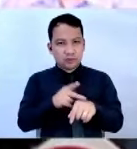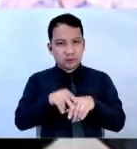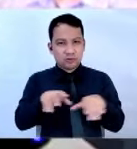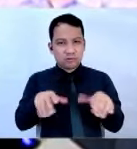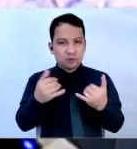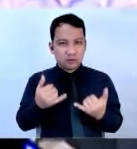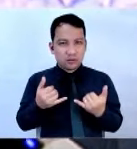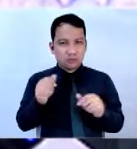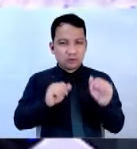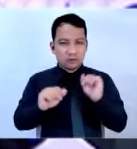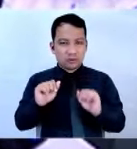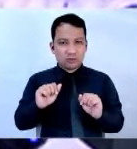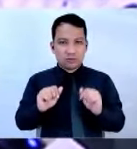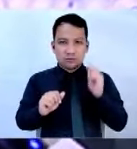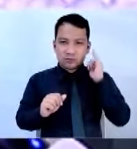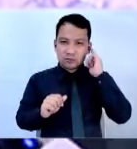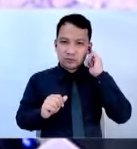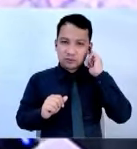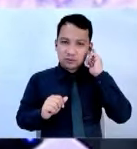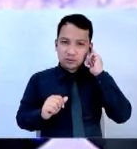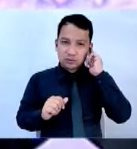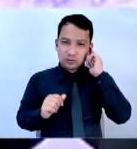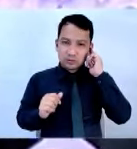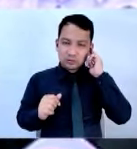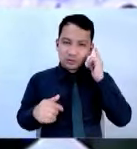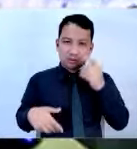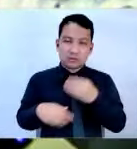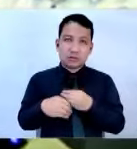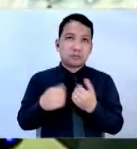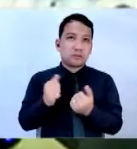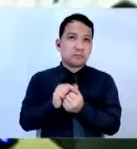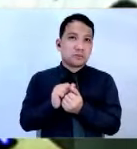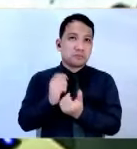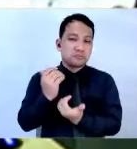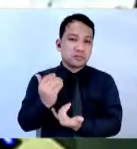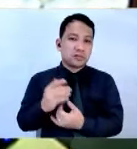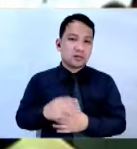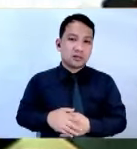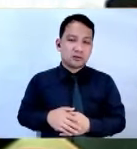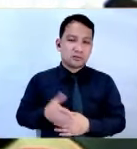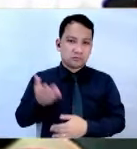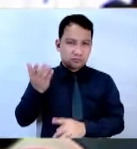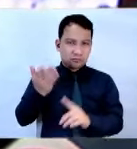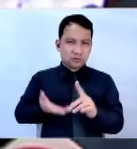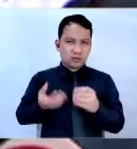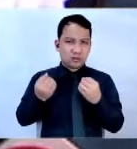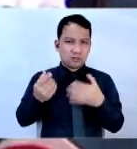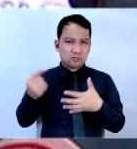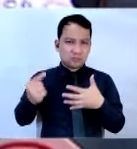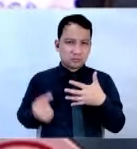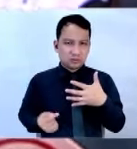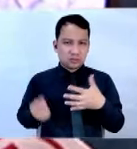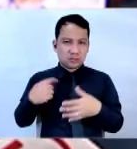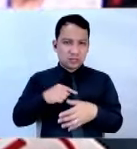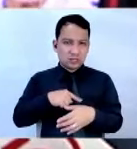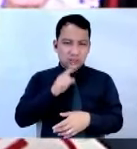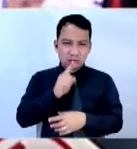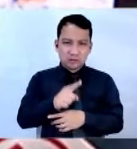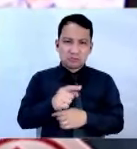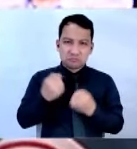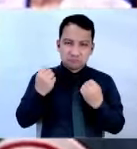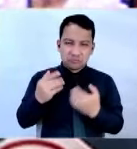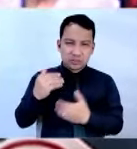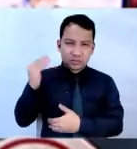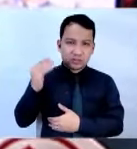actor. Maging nominee man lang, sabi ko nga, di ba? She has done so many things, she has achieved so many things in her